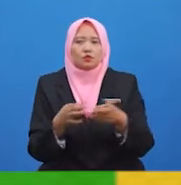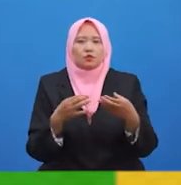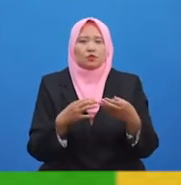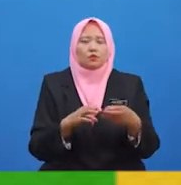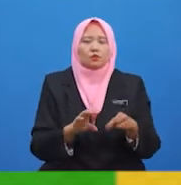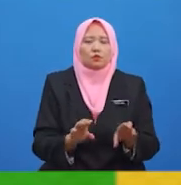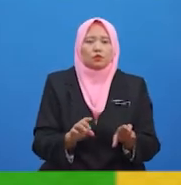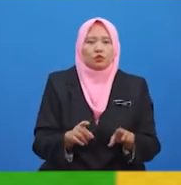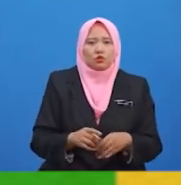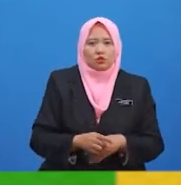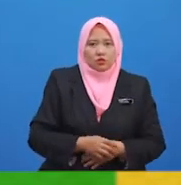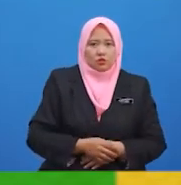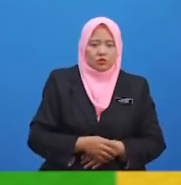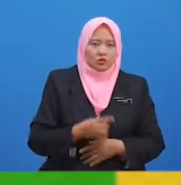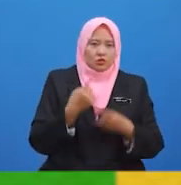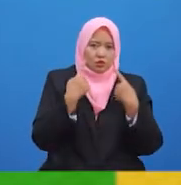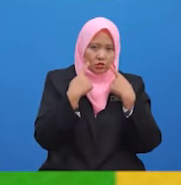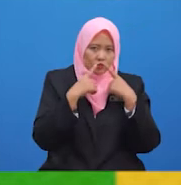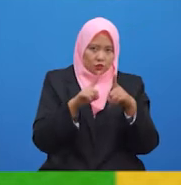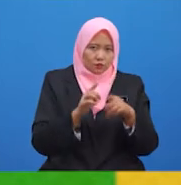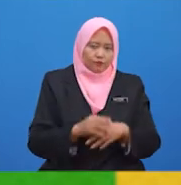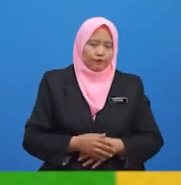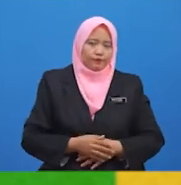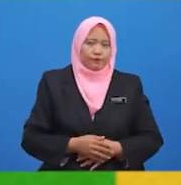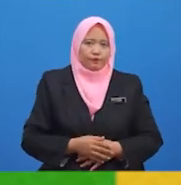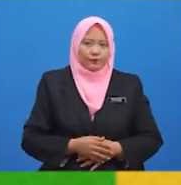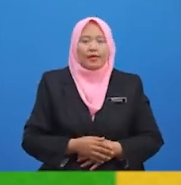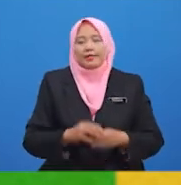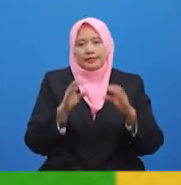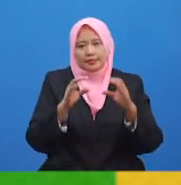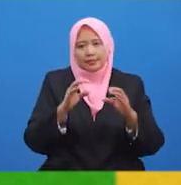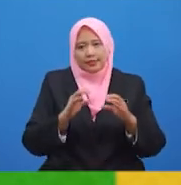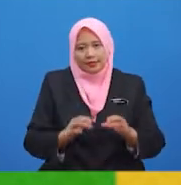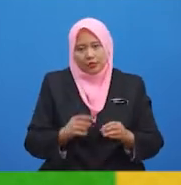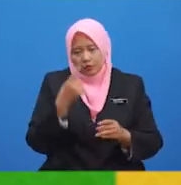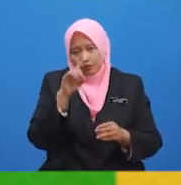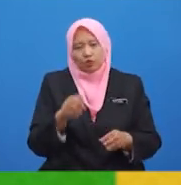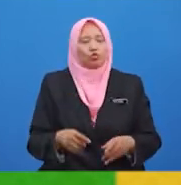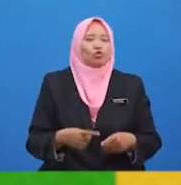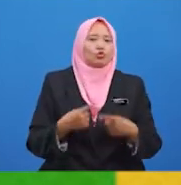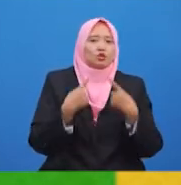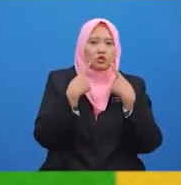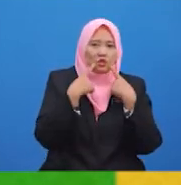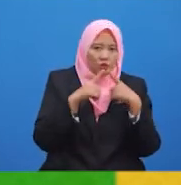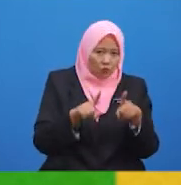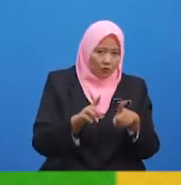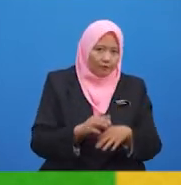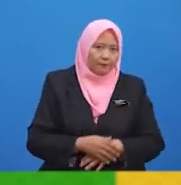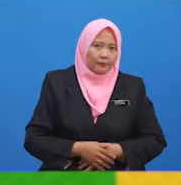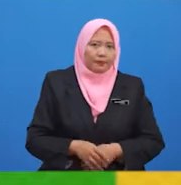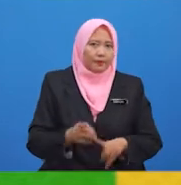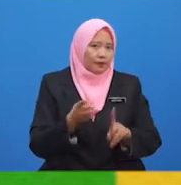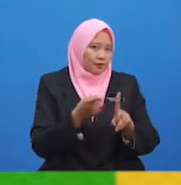Murid-murid sekalian, untuk uji minda yang seterusnya, mari kita sama-sama cuba menjawab